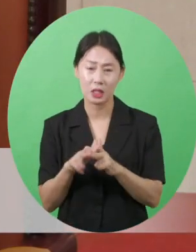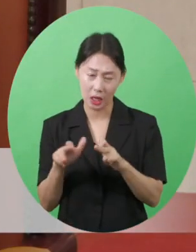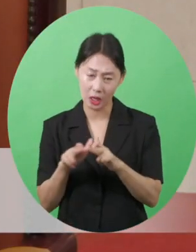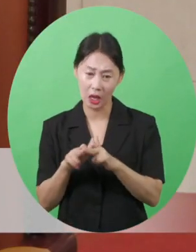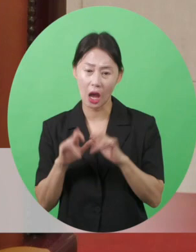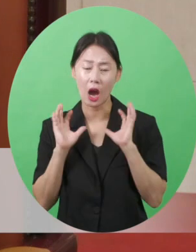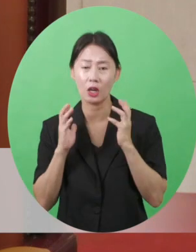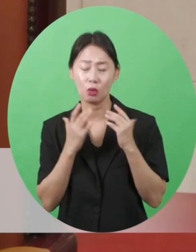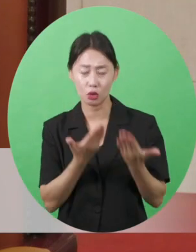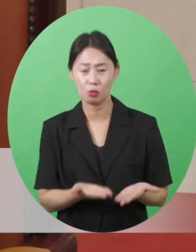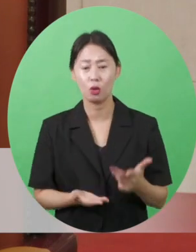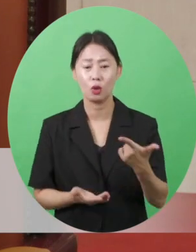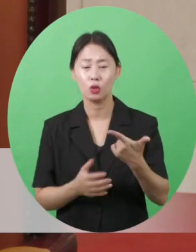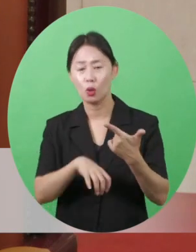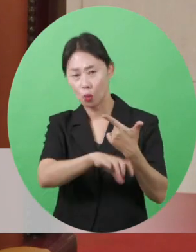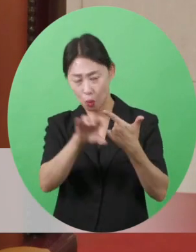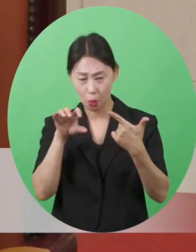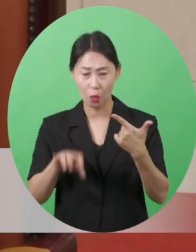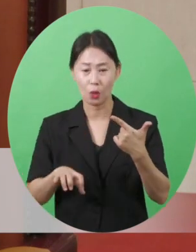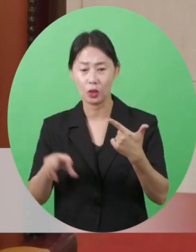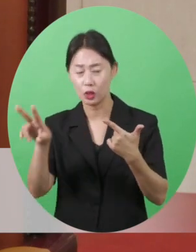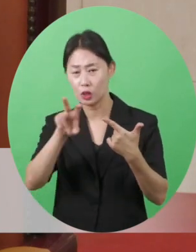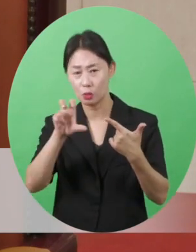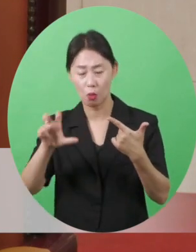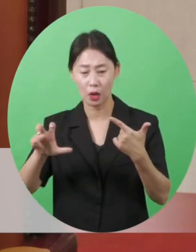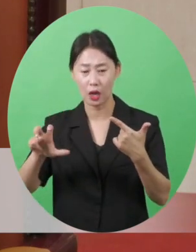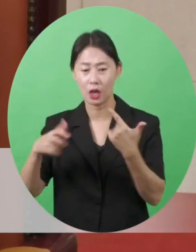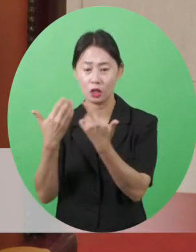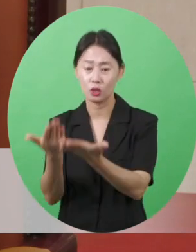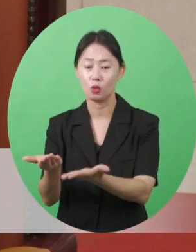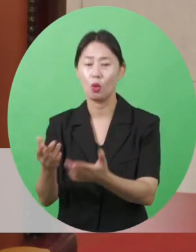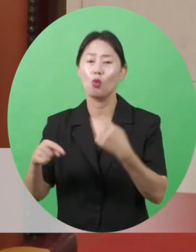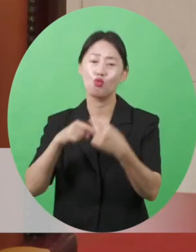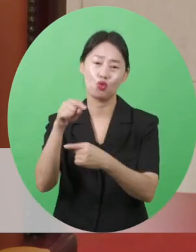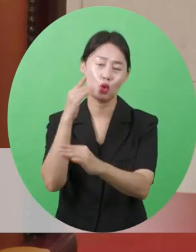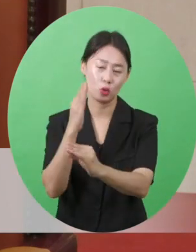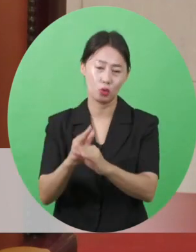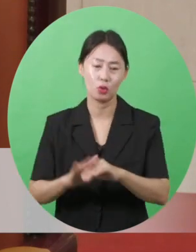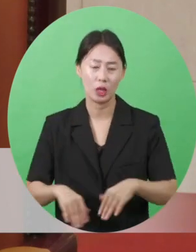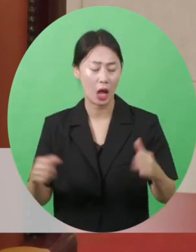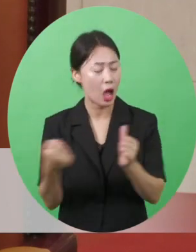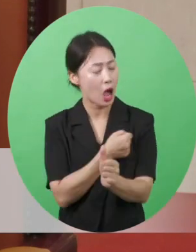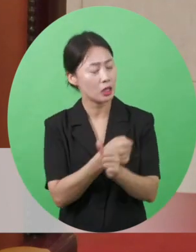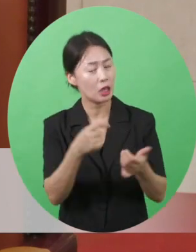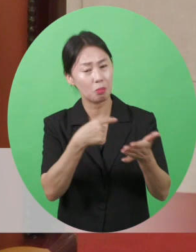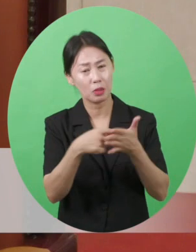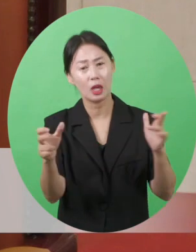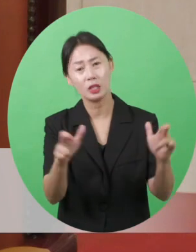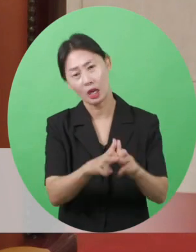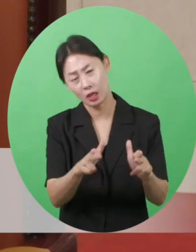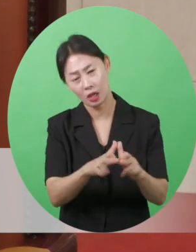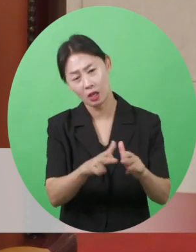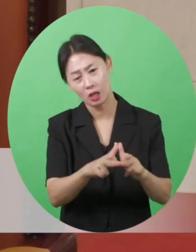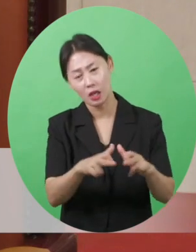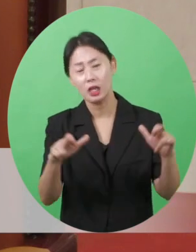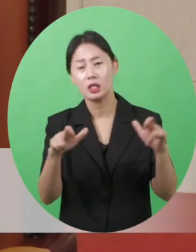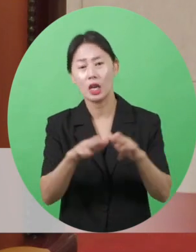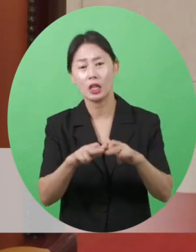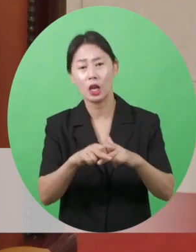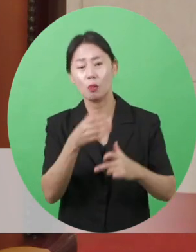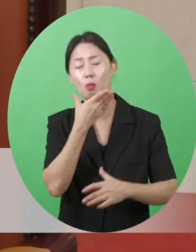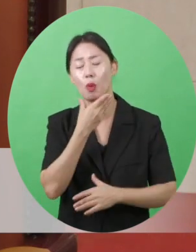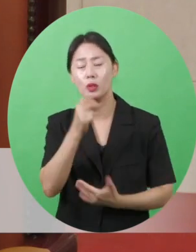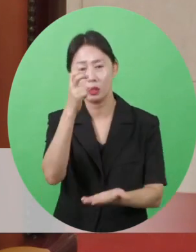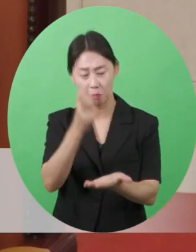쉼터 6곳을 포함해서 약 25개 쉼터가 운영 중에 있습니다. 근데 학대 피해 장애인 쉼터는 이제 장애인복지법의 근거를 두고